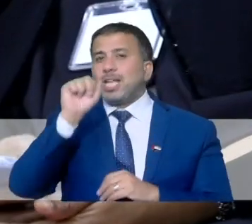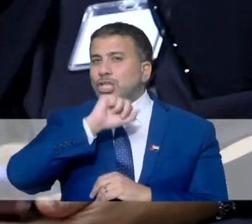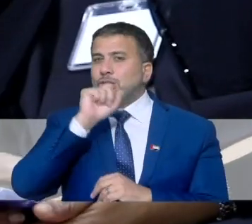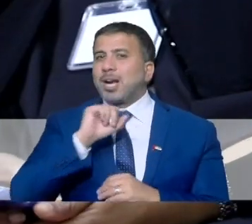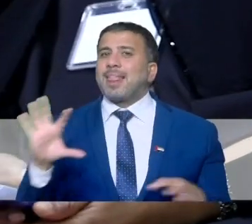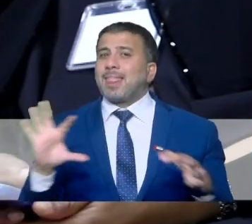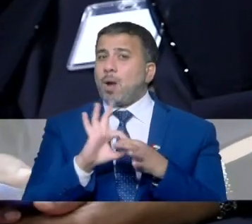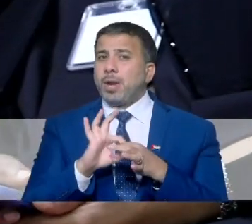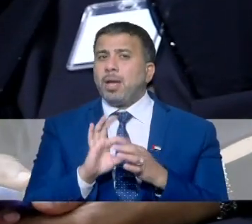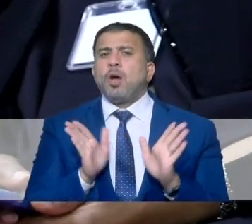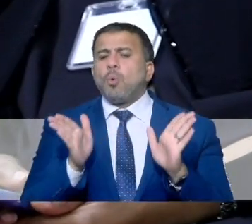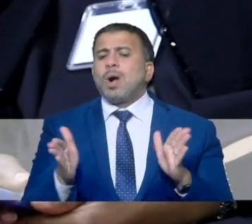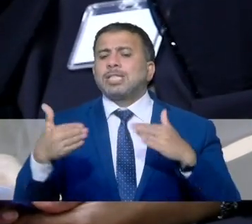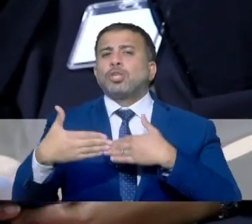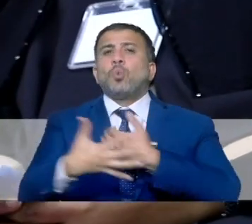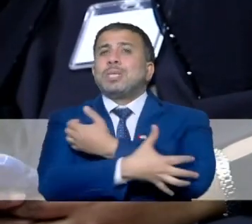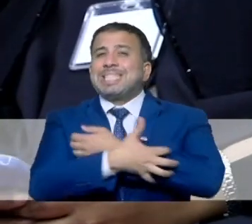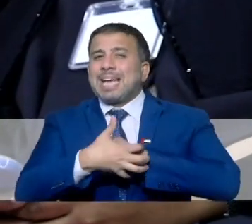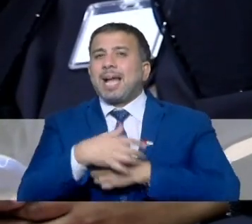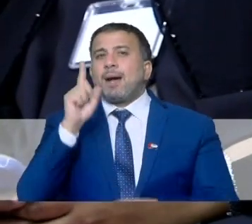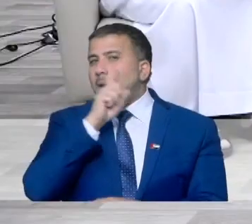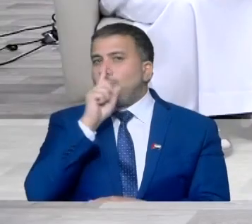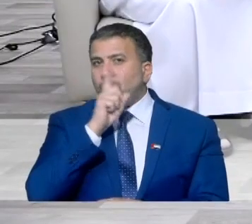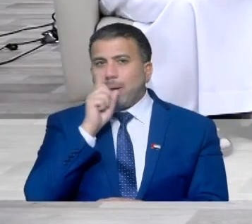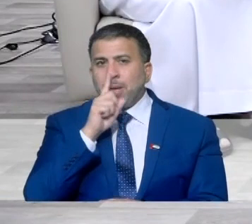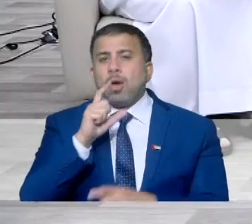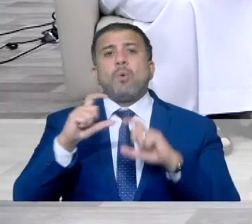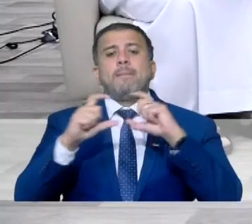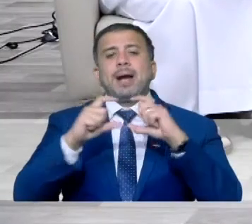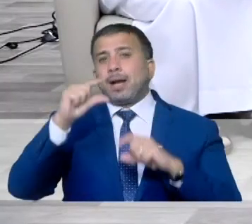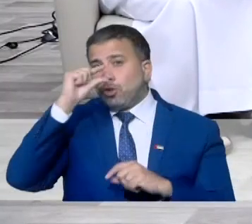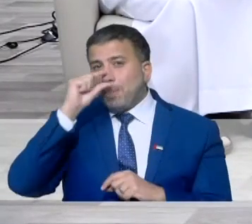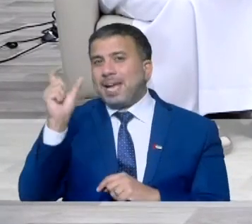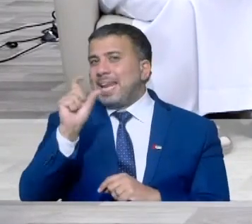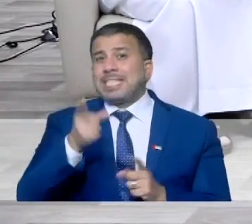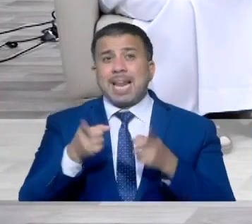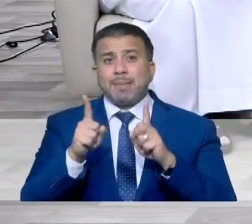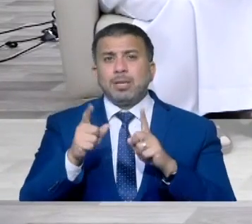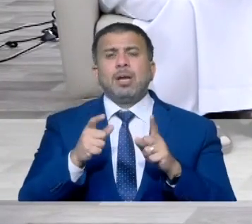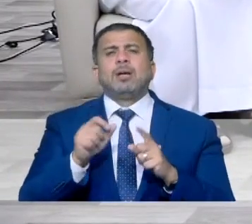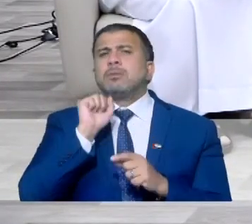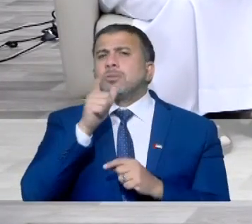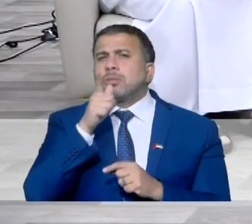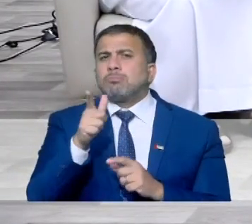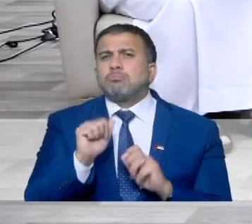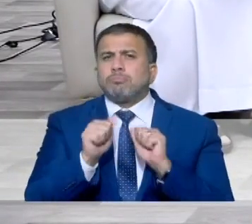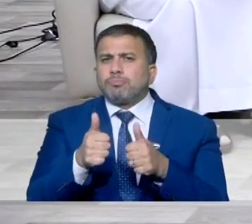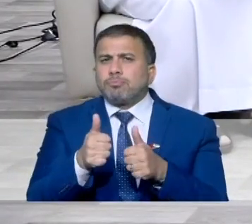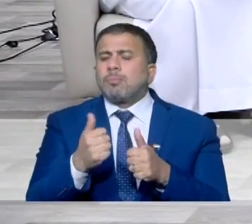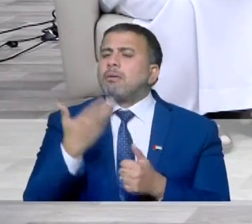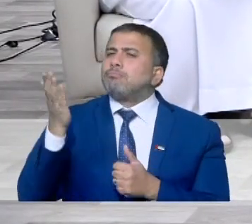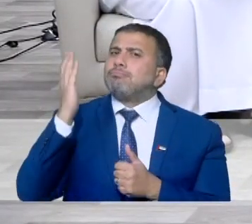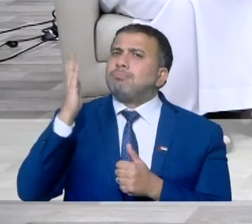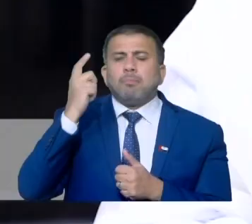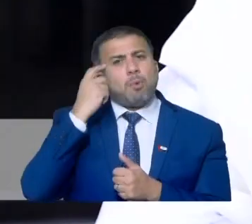الشرقه وجمعيه الشرقه التعاونيه وصندوق الزكاه بابو ظبي وبنك دبي الاسلامي شاركوا تجاربهم